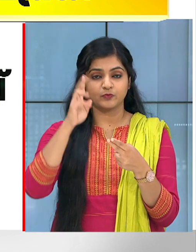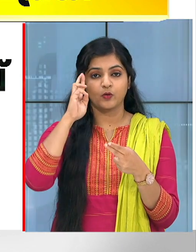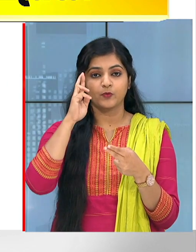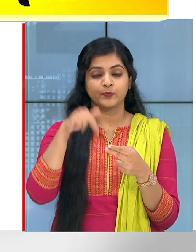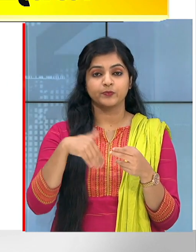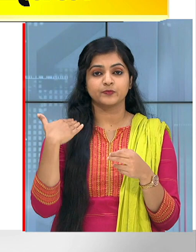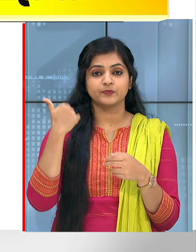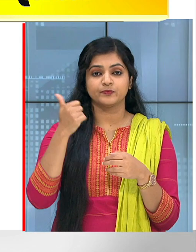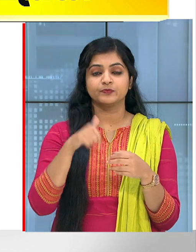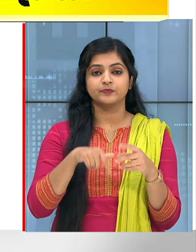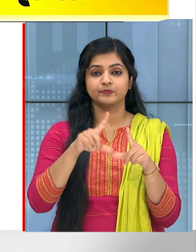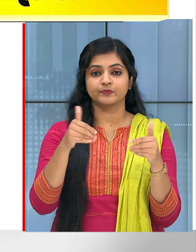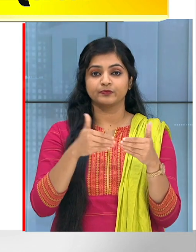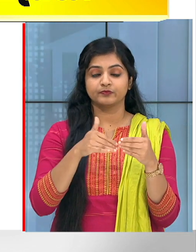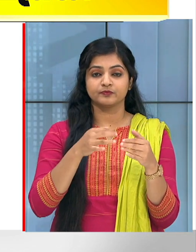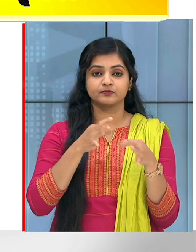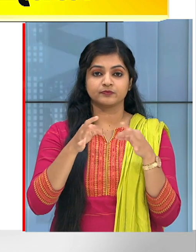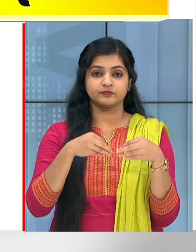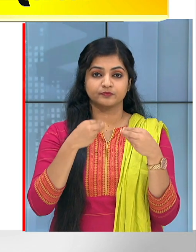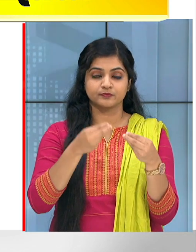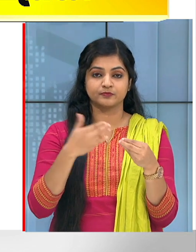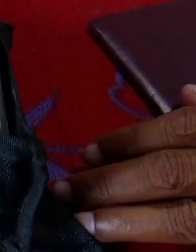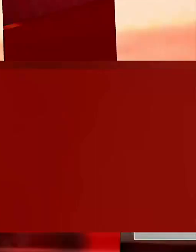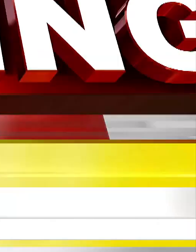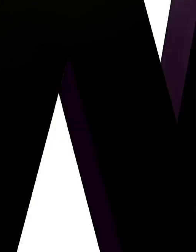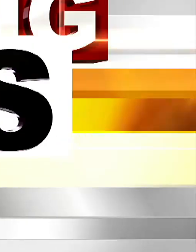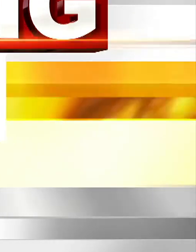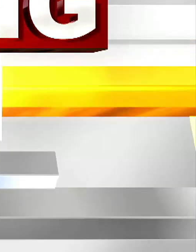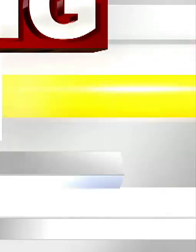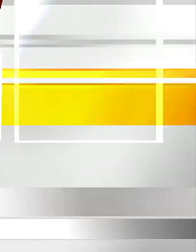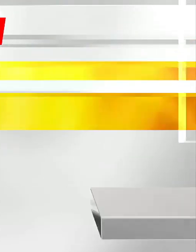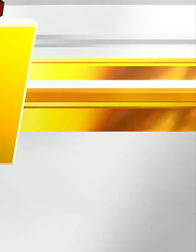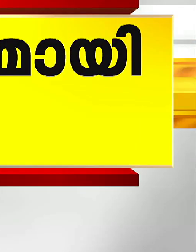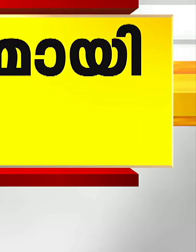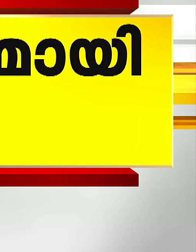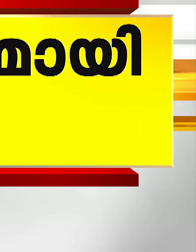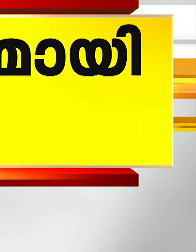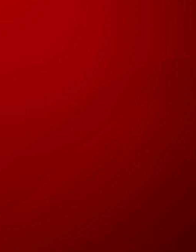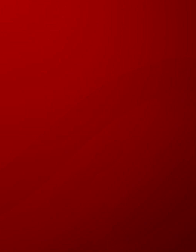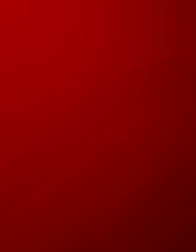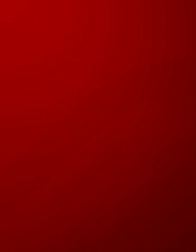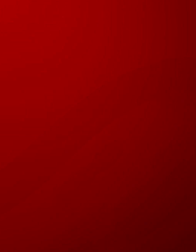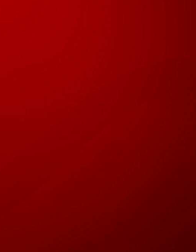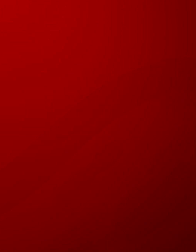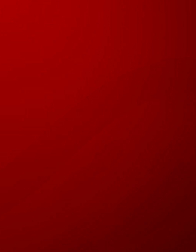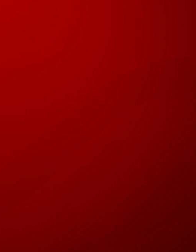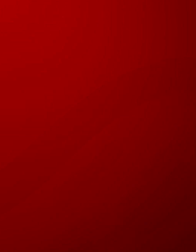അദ്ദേഹം സംസ്ഥാന എക്സിക്യൂട്ടീവിൽ പുലർത്തി. ശരി, തനേഷ് തമ്പിയാണ് വിവരങ്ങൾ പങ്കുവച്ചത്.